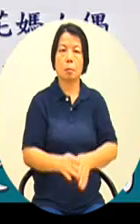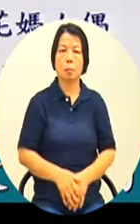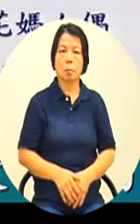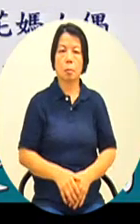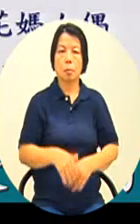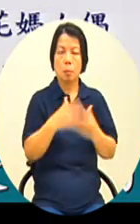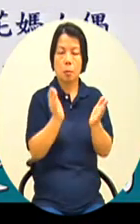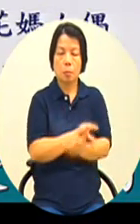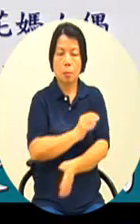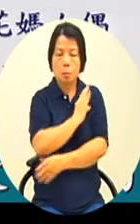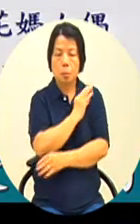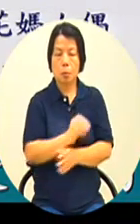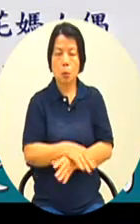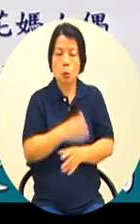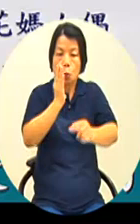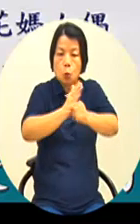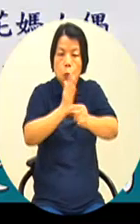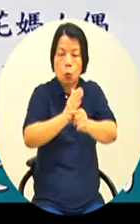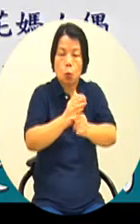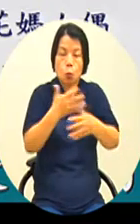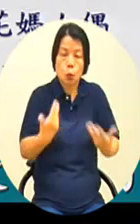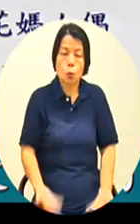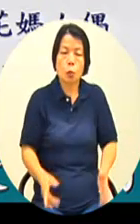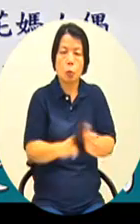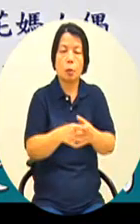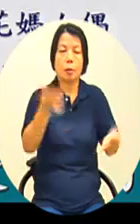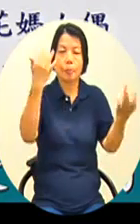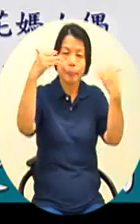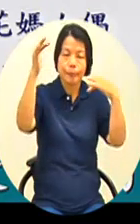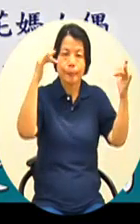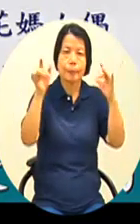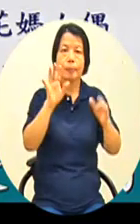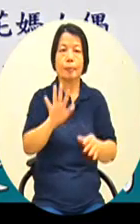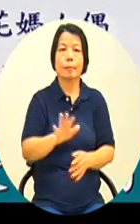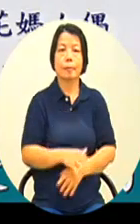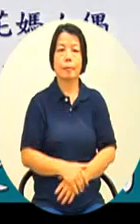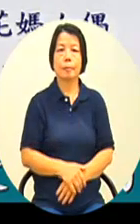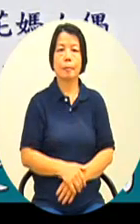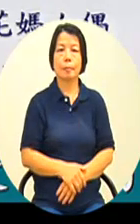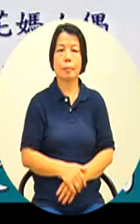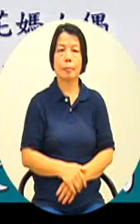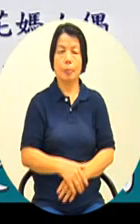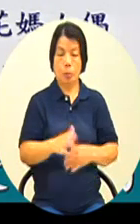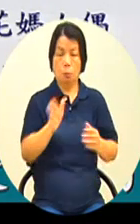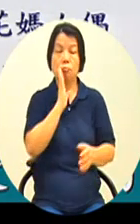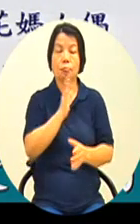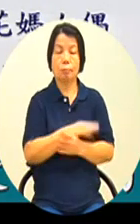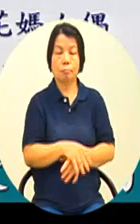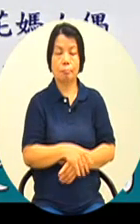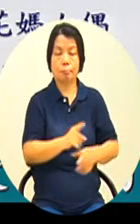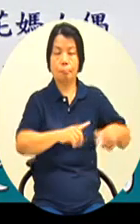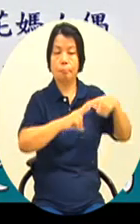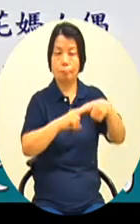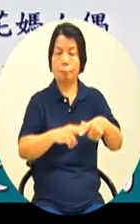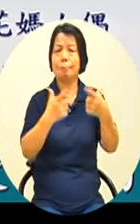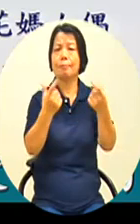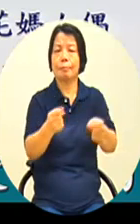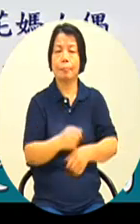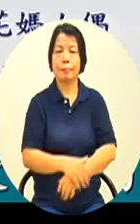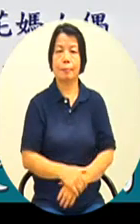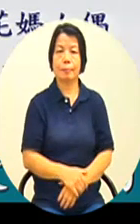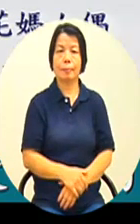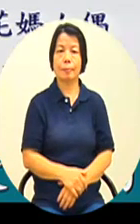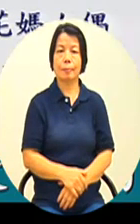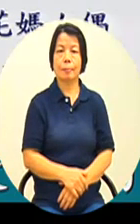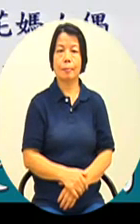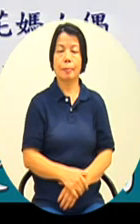场一休息啊，迄个跳舞的啊，为什么要这样？这嘛是一种行销啊！啊，咱呐